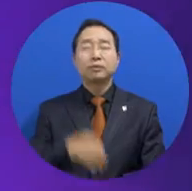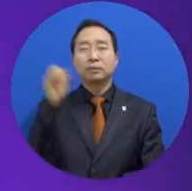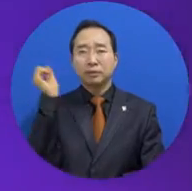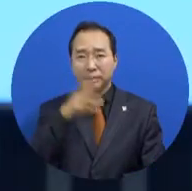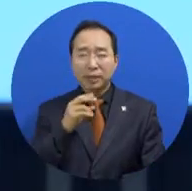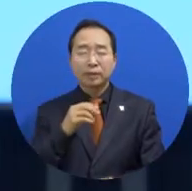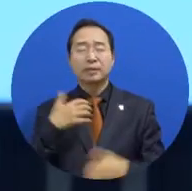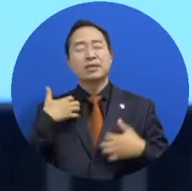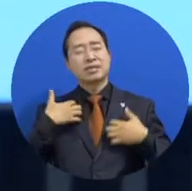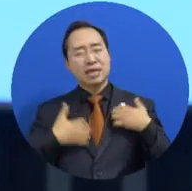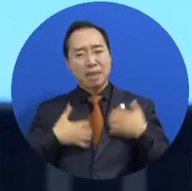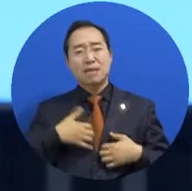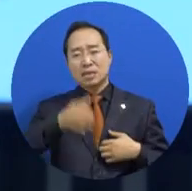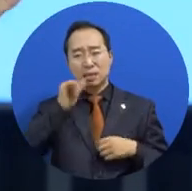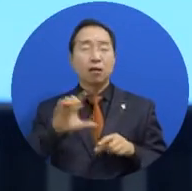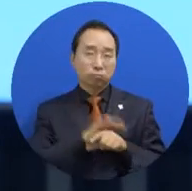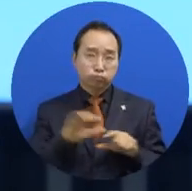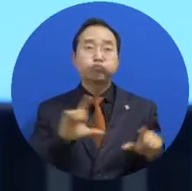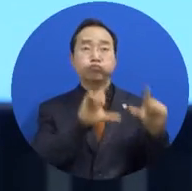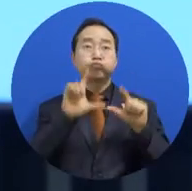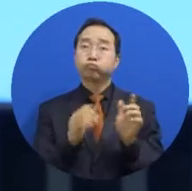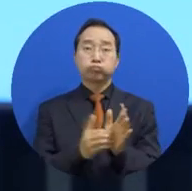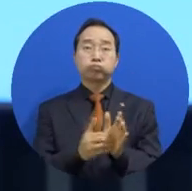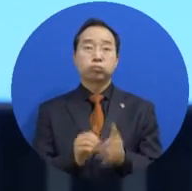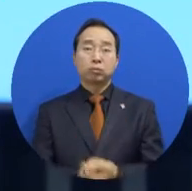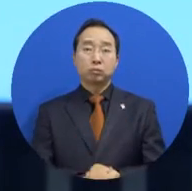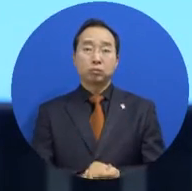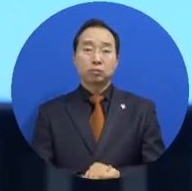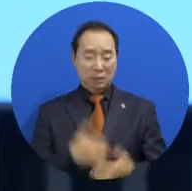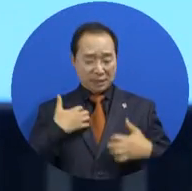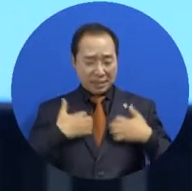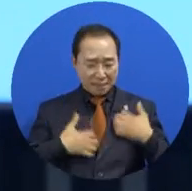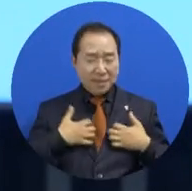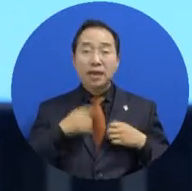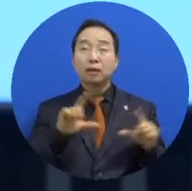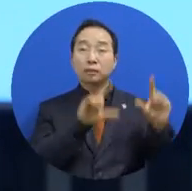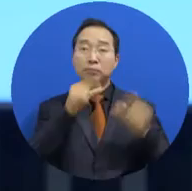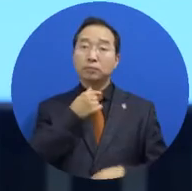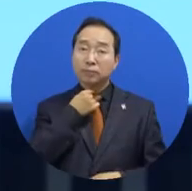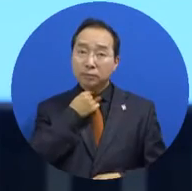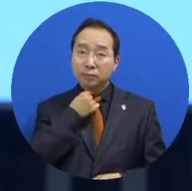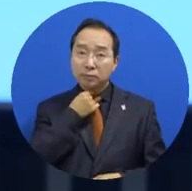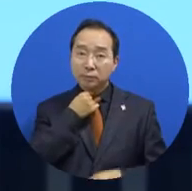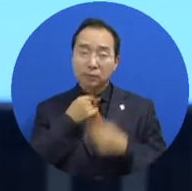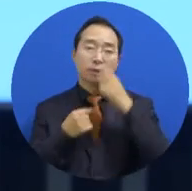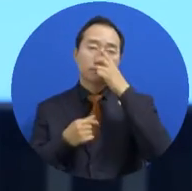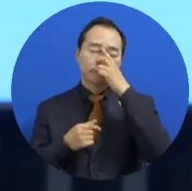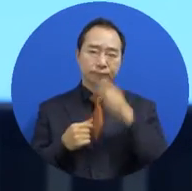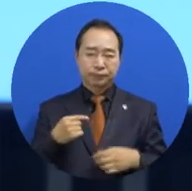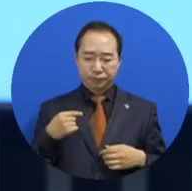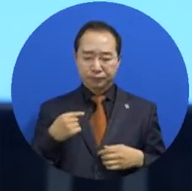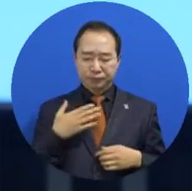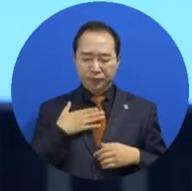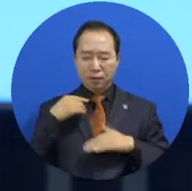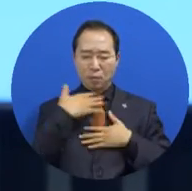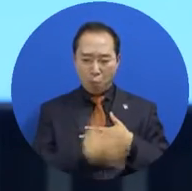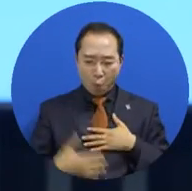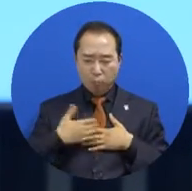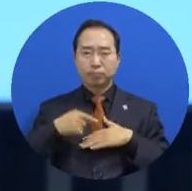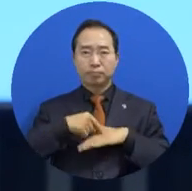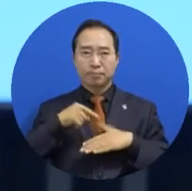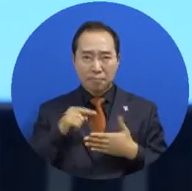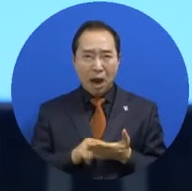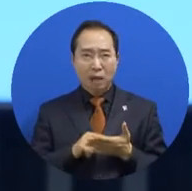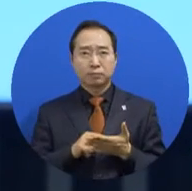그냥 재미있게 의미있게 살면 되는 거예요. 그러면 재미있고 의미있게 살려면 내